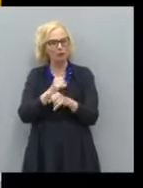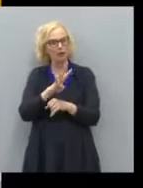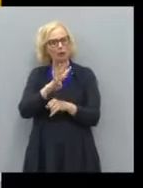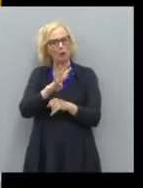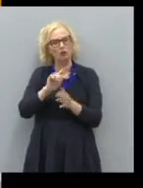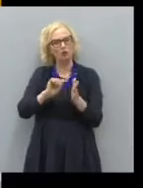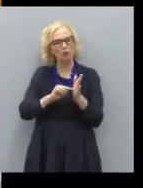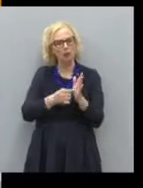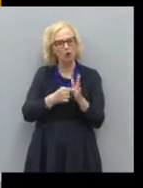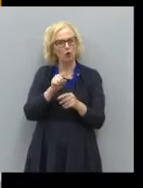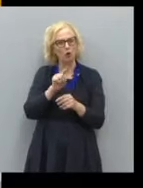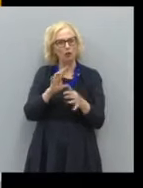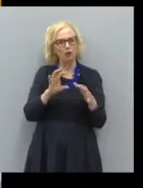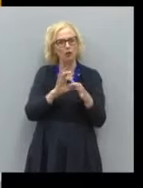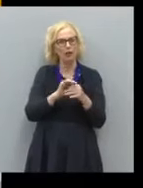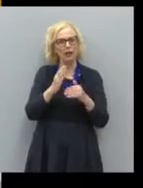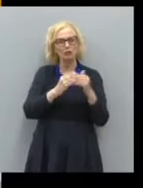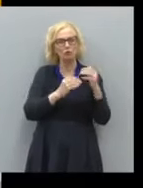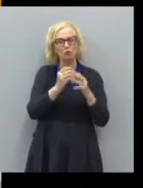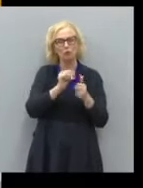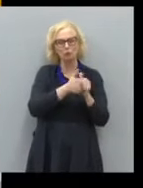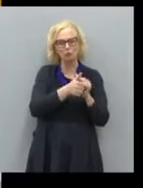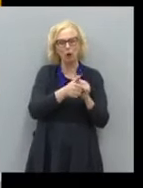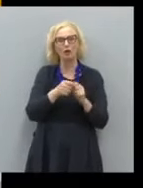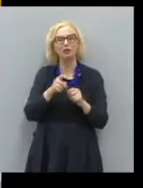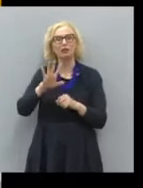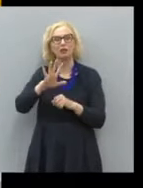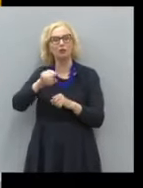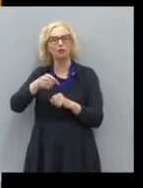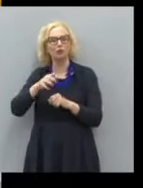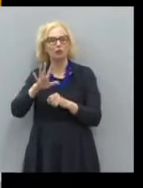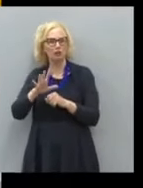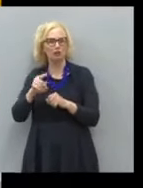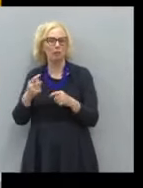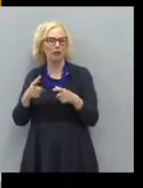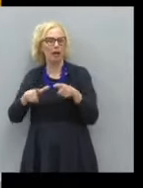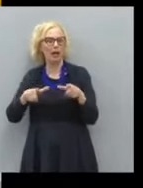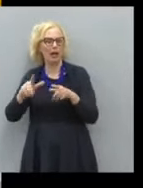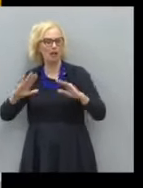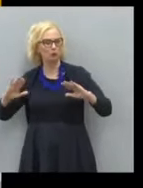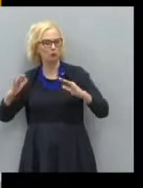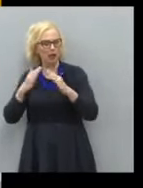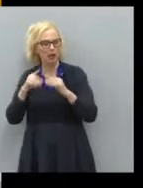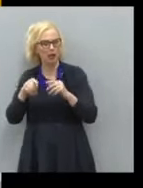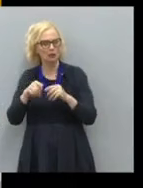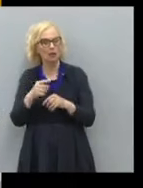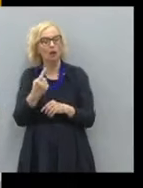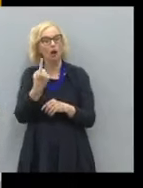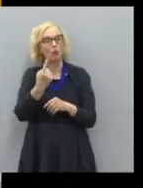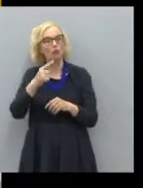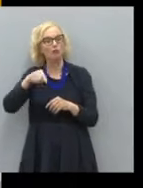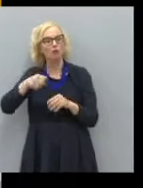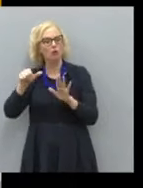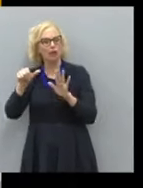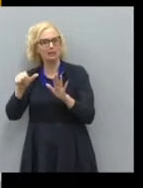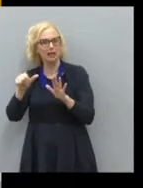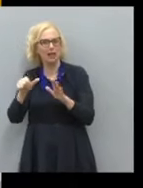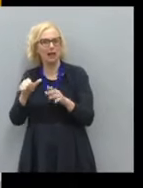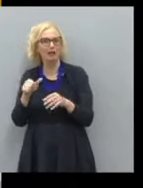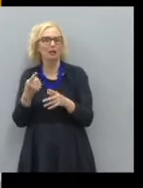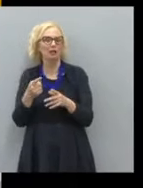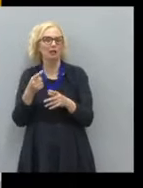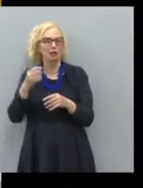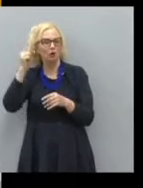milioni per investimenti strutture sportive 55 per i bacini montani 1,6 per beni culturali